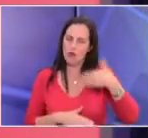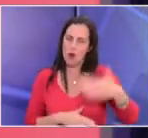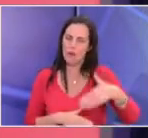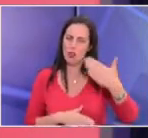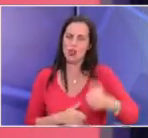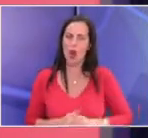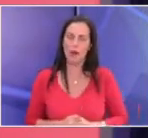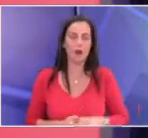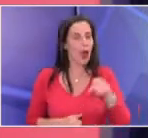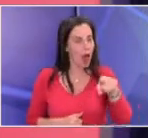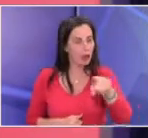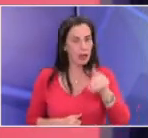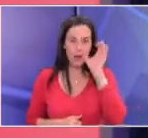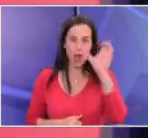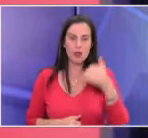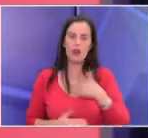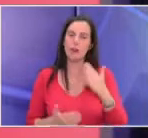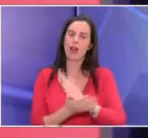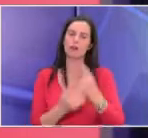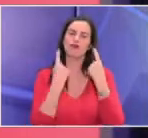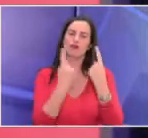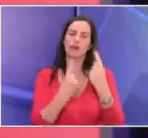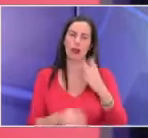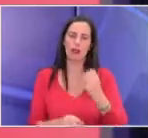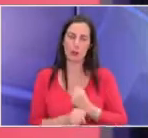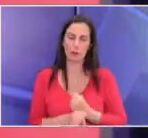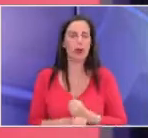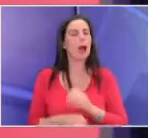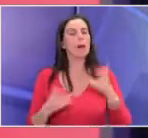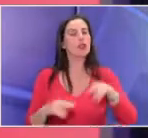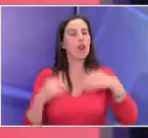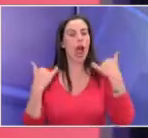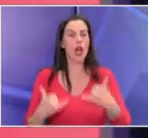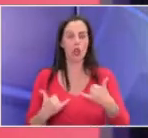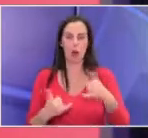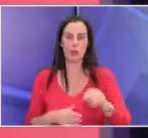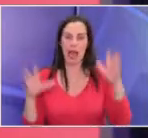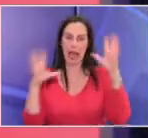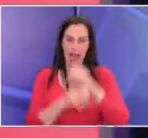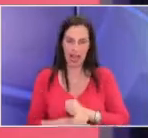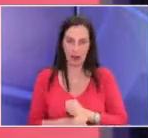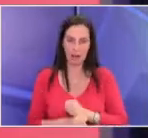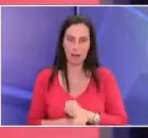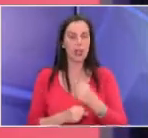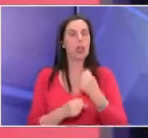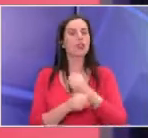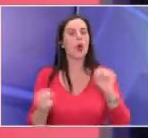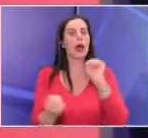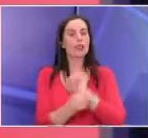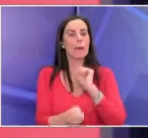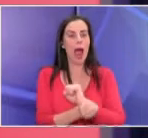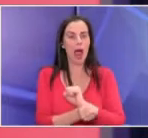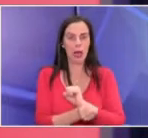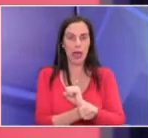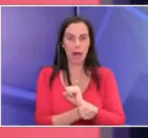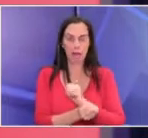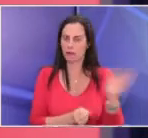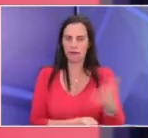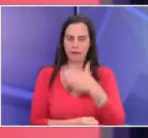מעל 300 הרוגים. אופניים חשמליים משתוללים על המדרכות, הולכי רגל מופקרים לכל דכפין.